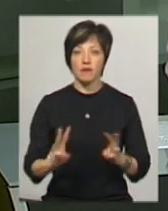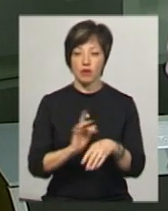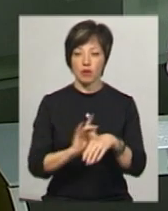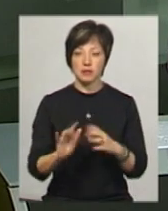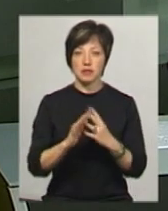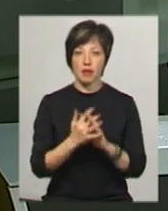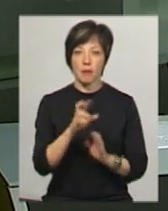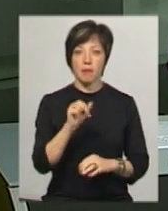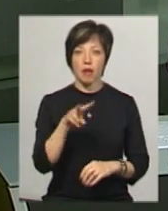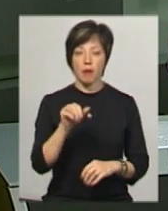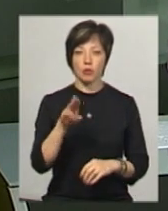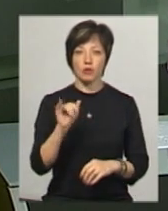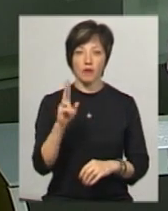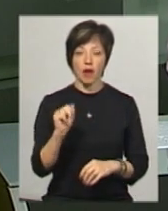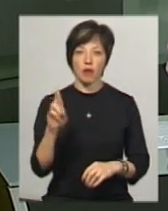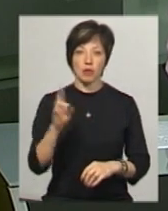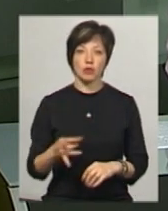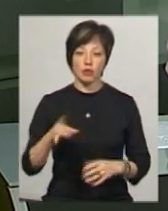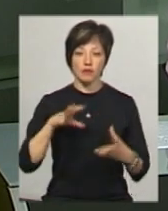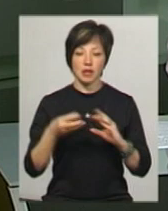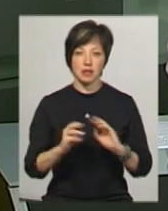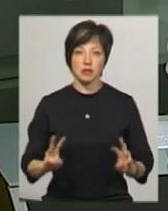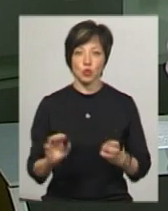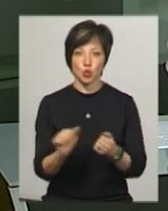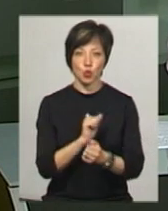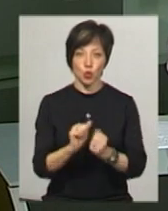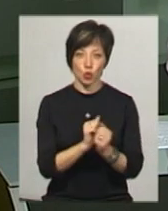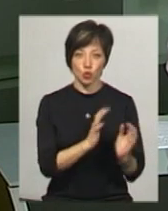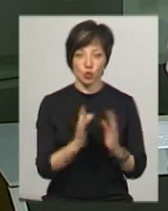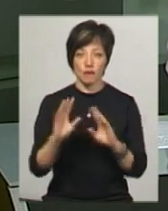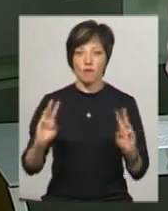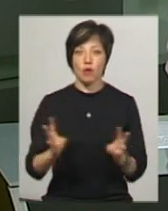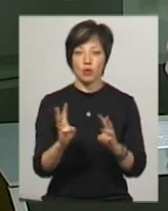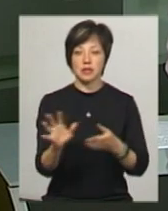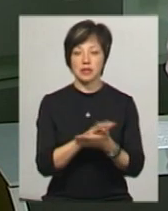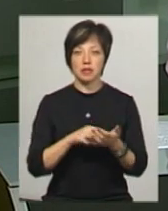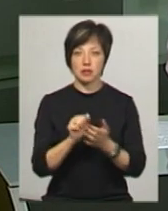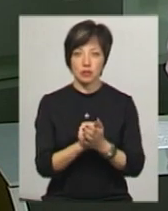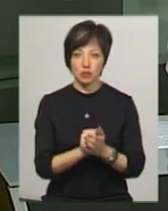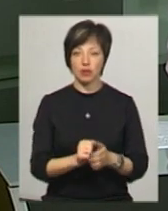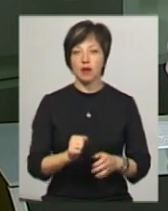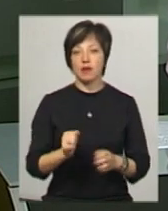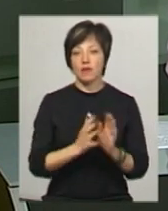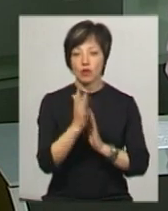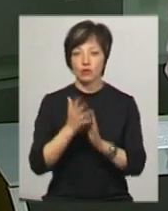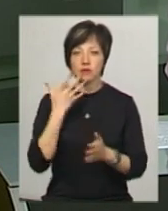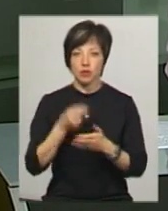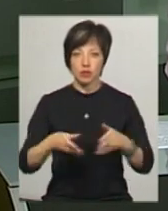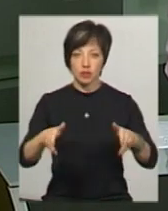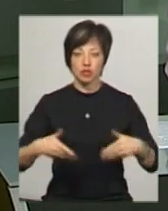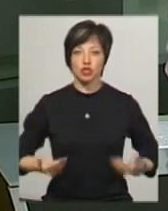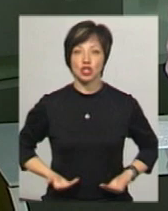неподалік села Баламутівка Ярмолинецького району внаслідок займання сухостою. Вогонь знищив рослини, які роками вирощували на своїх ділянках